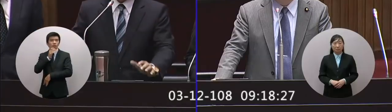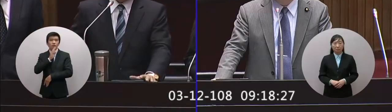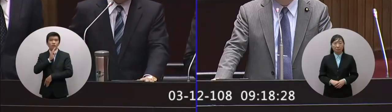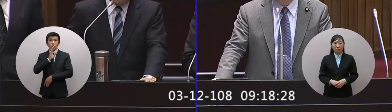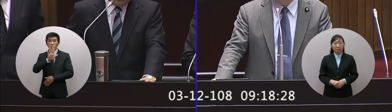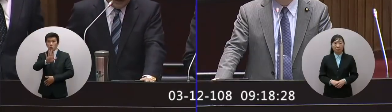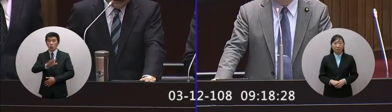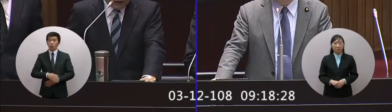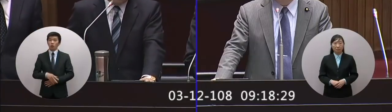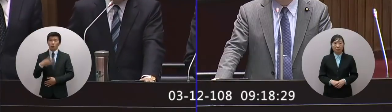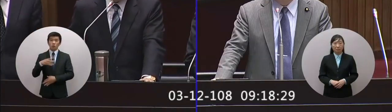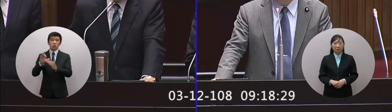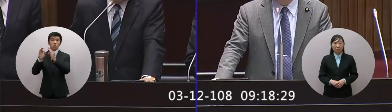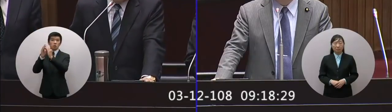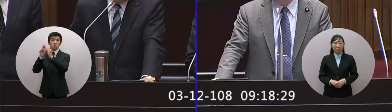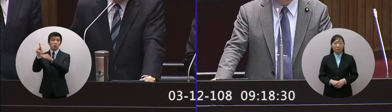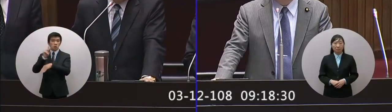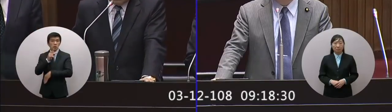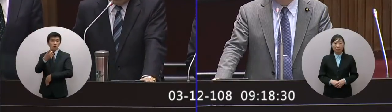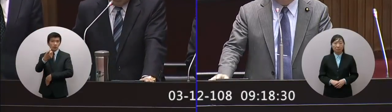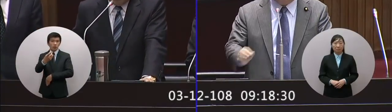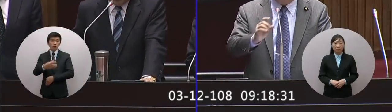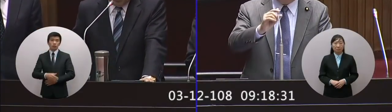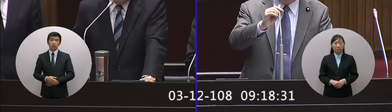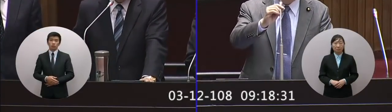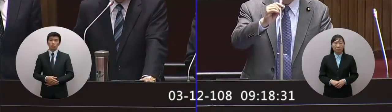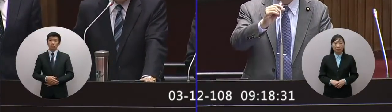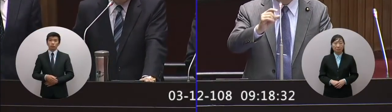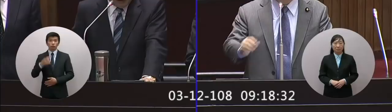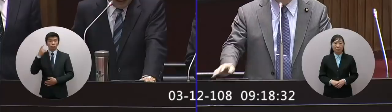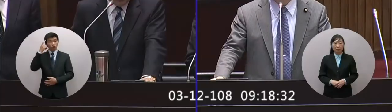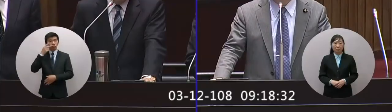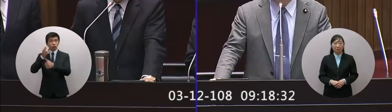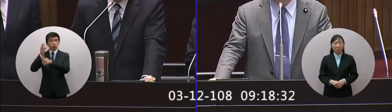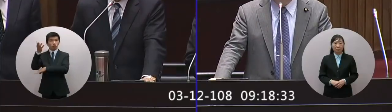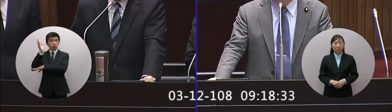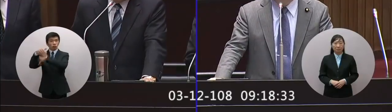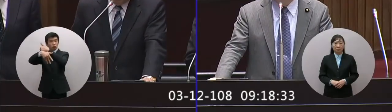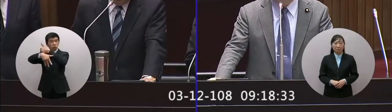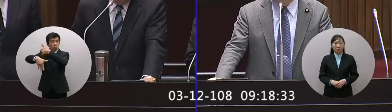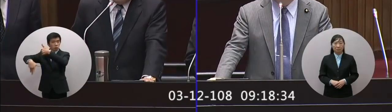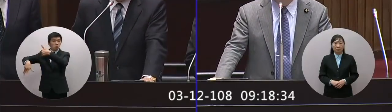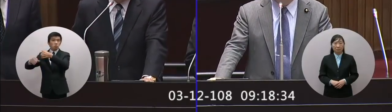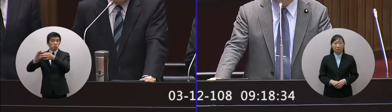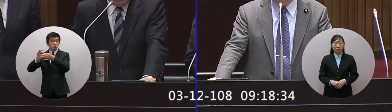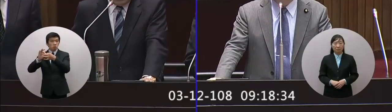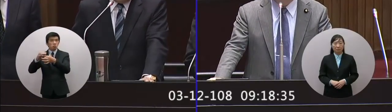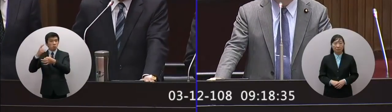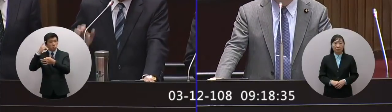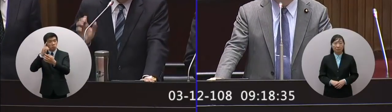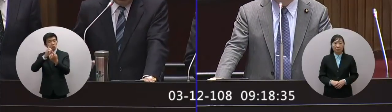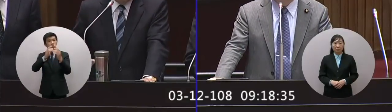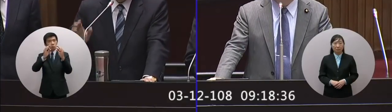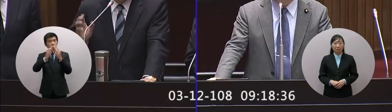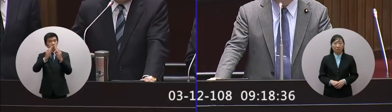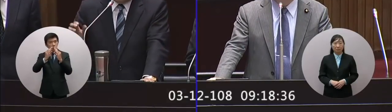些也贷不到钱等等，我觉得。相关部会可以对于主管银